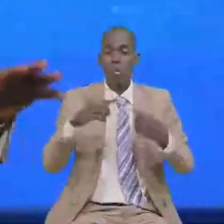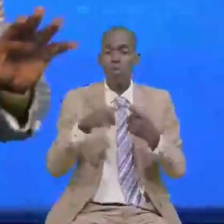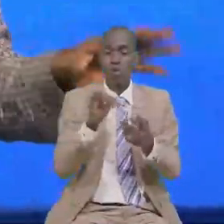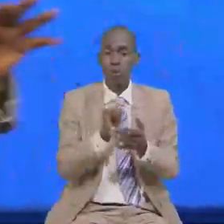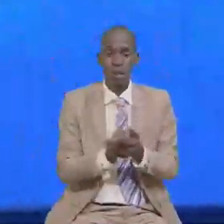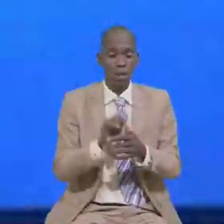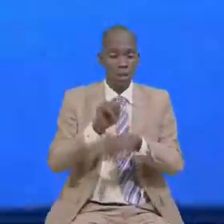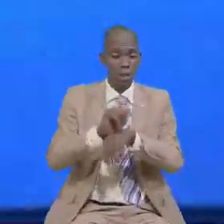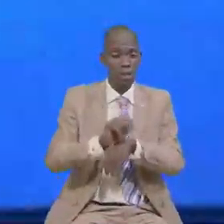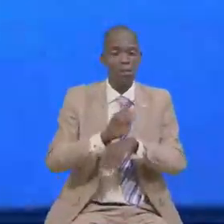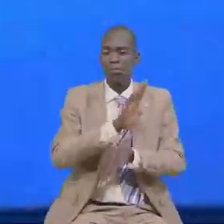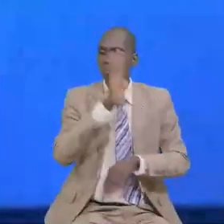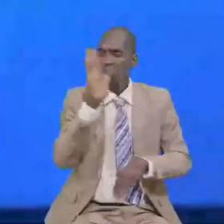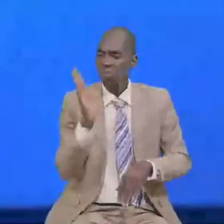allaient